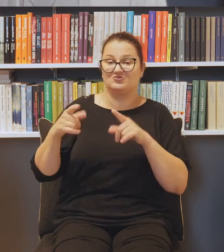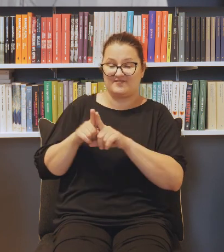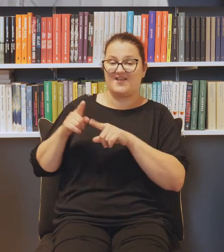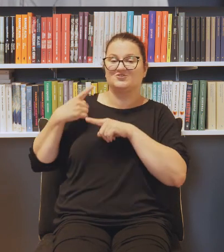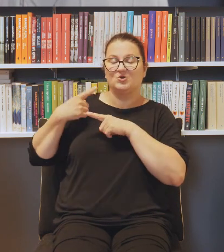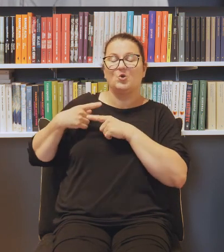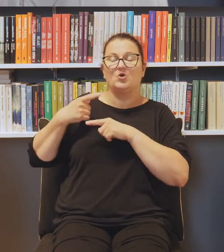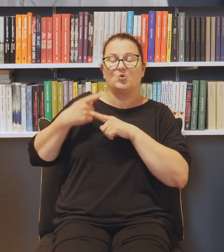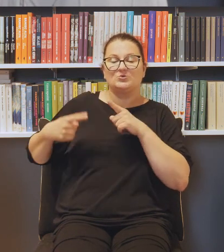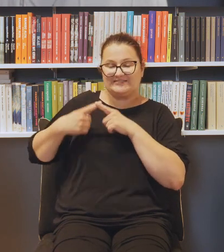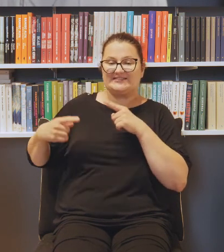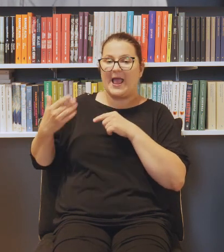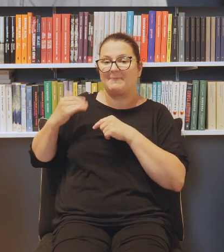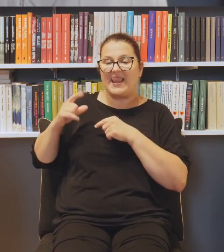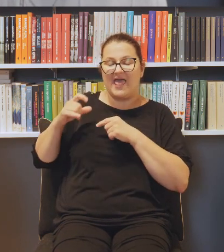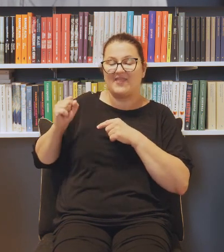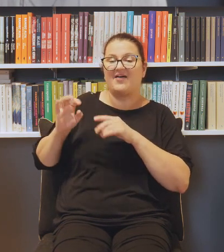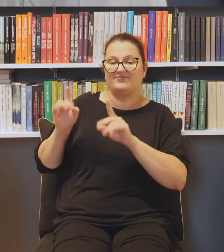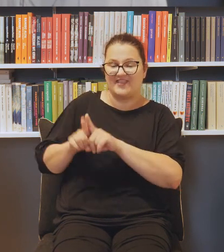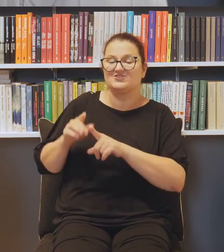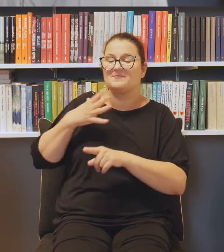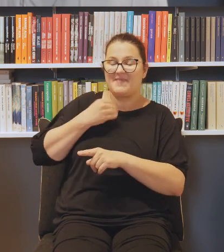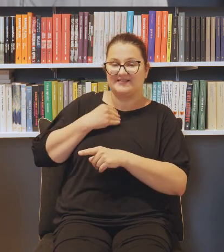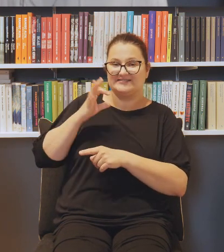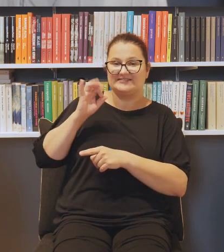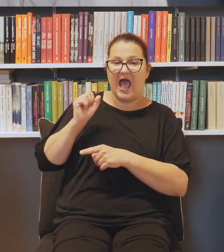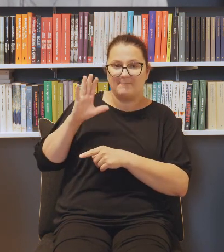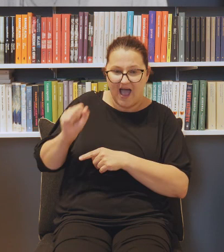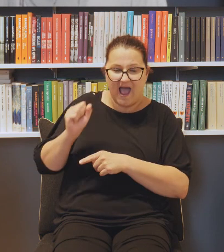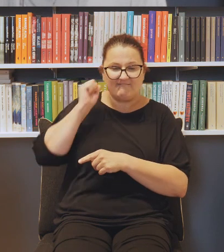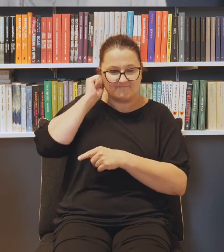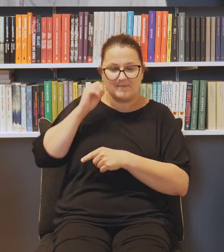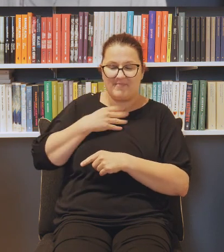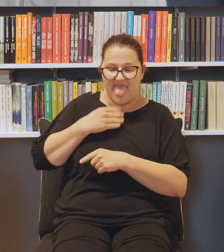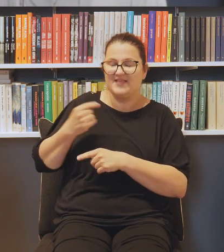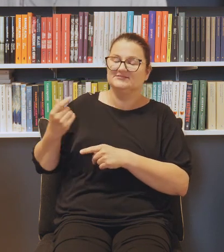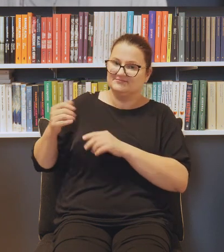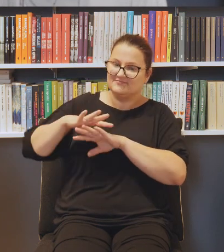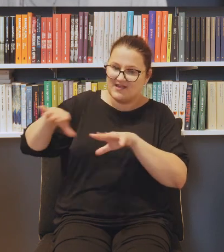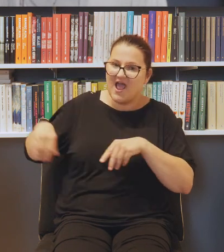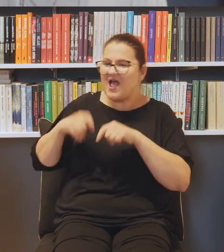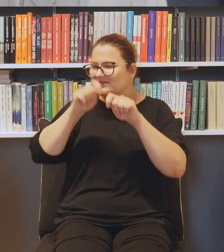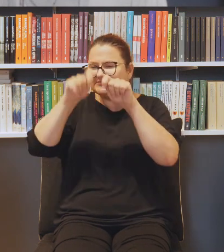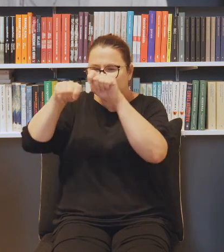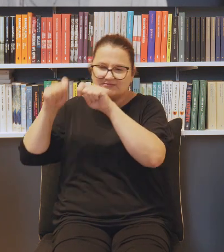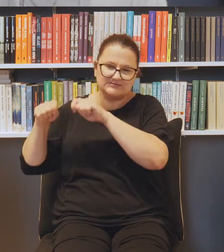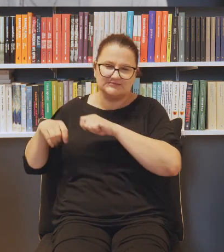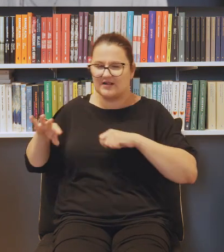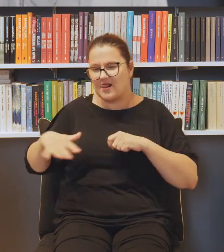kuzynka Milena i ich pies Saba, suka Saba. No i są różne